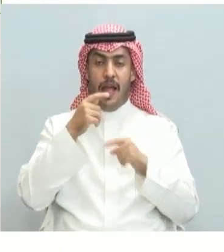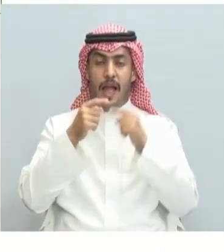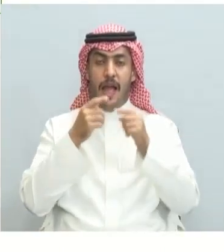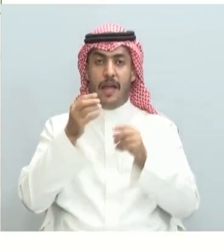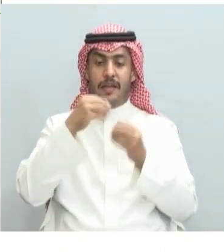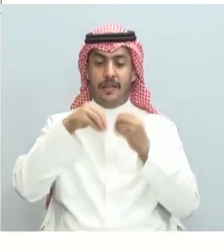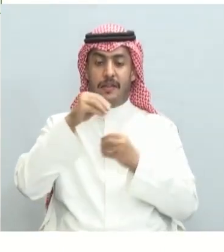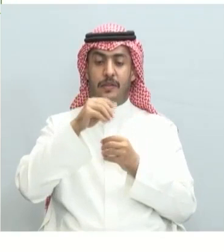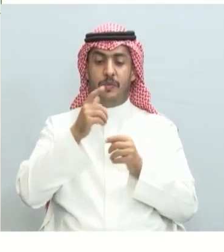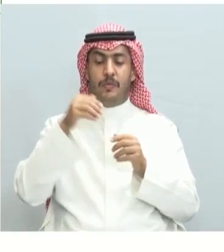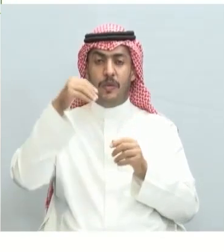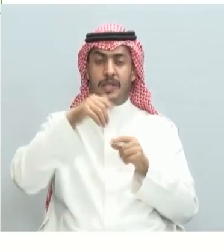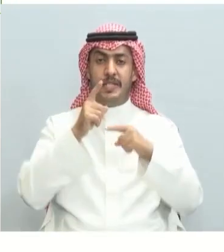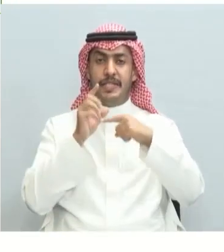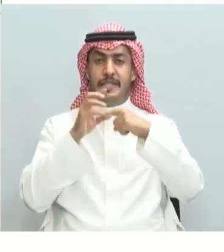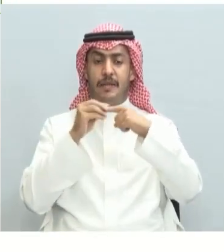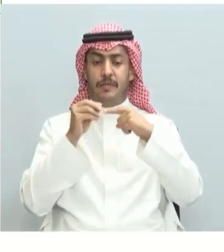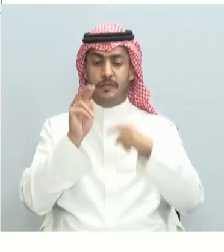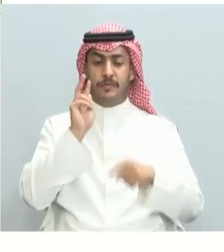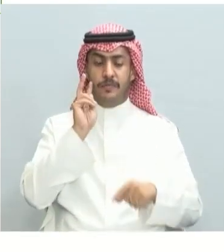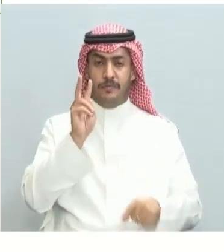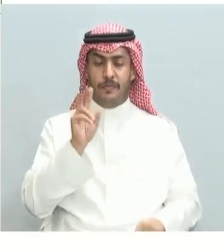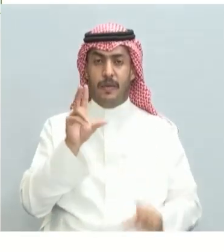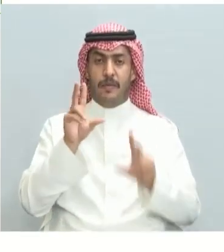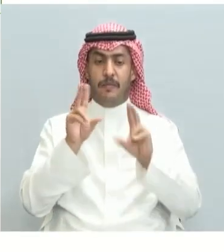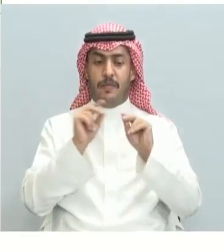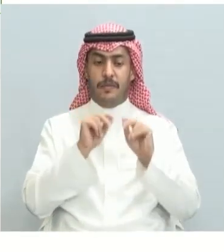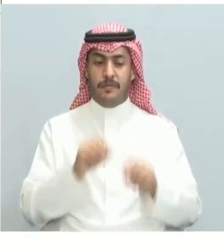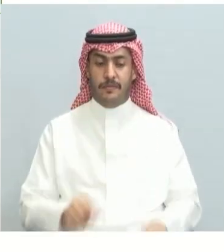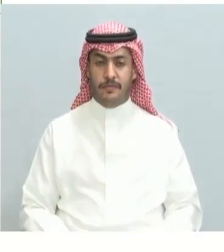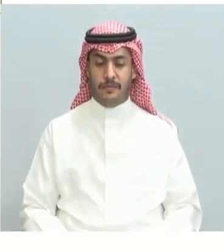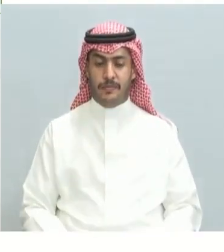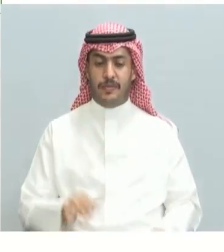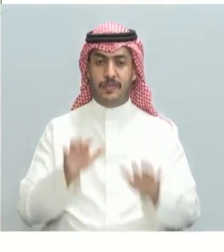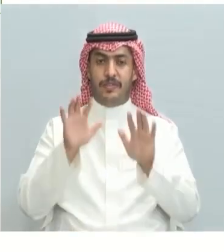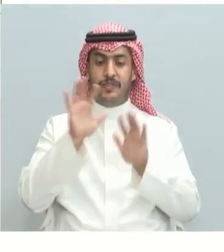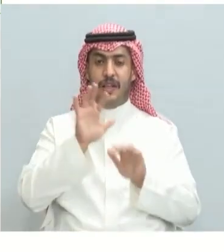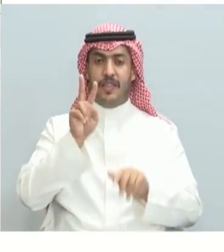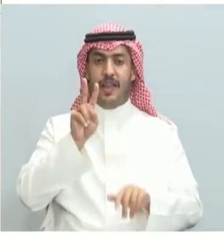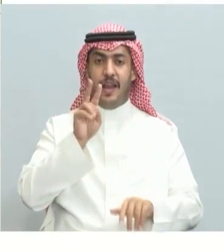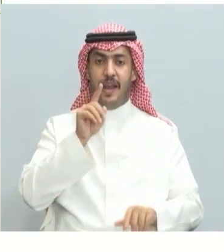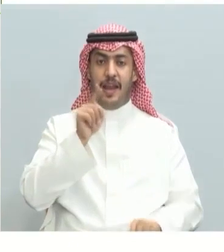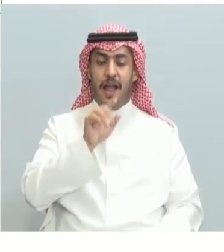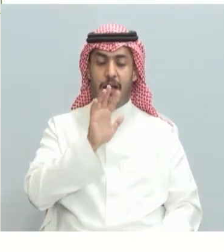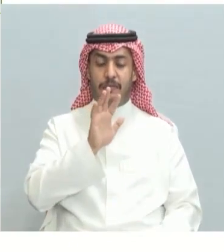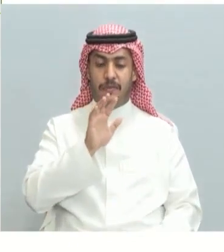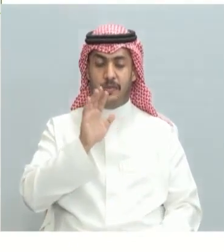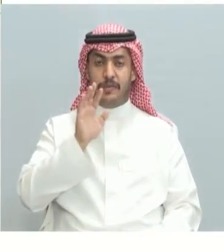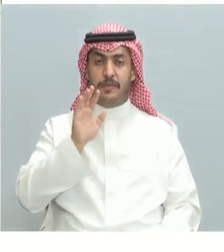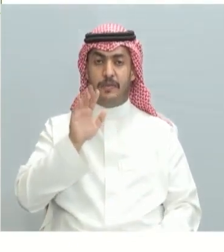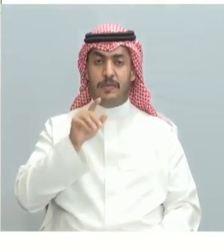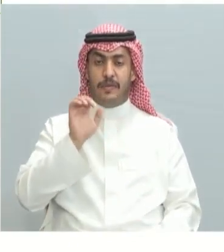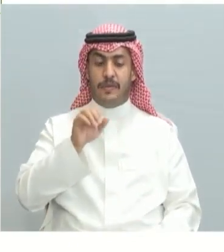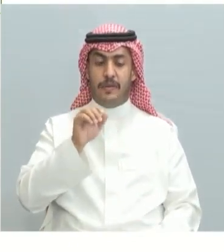المنحدر السلبي نلاحظ مثالا لهذه النقطه في الشكل 2 خ حيث حققت سندات تستحق